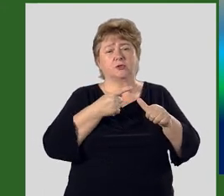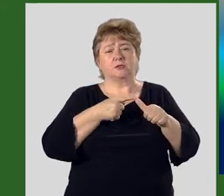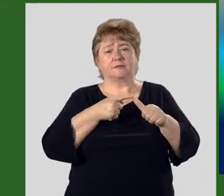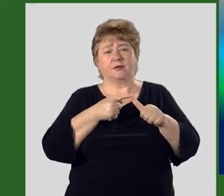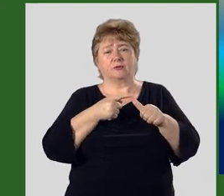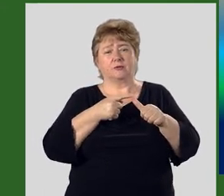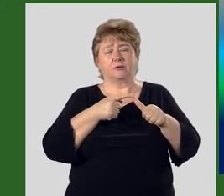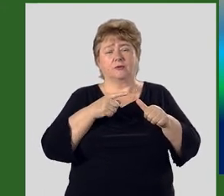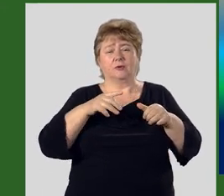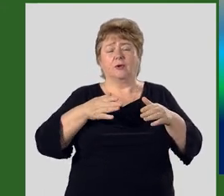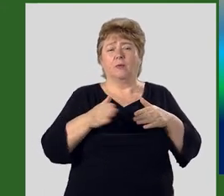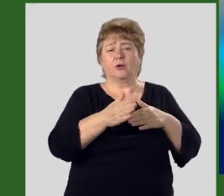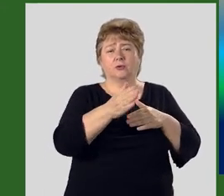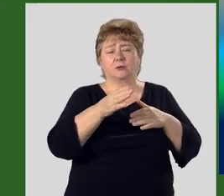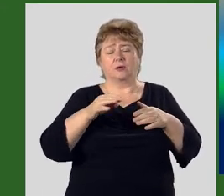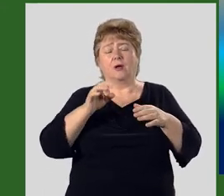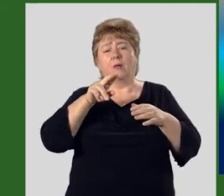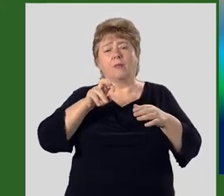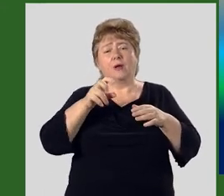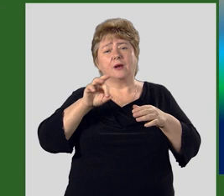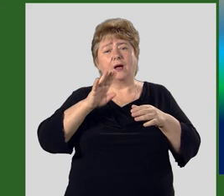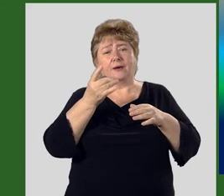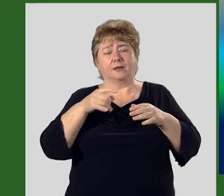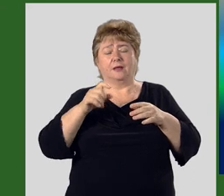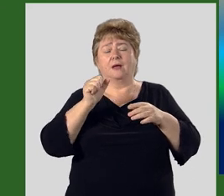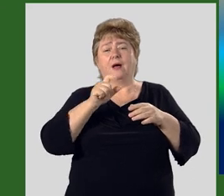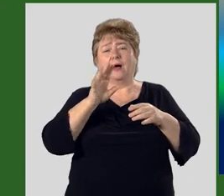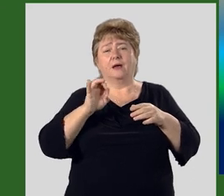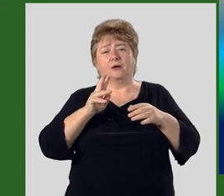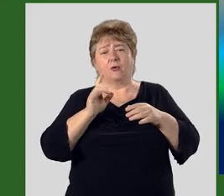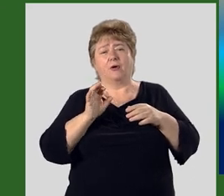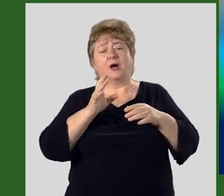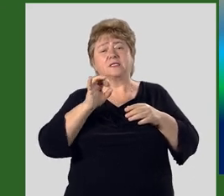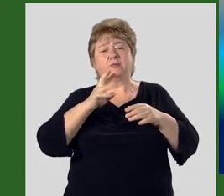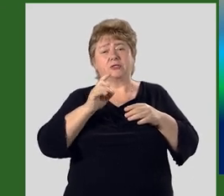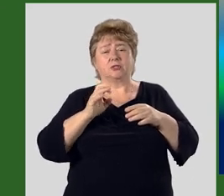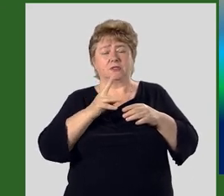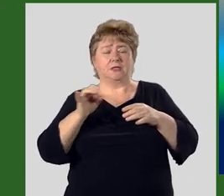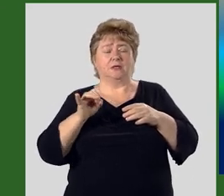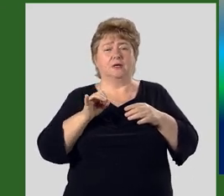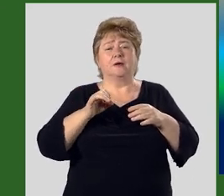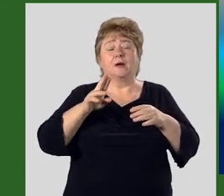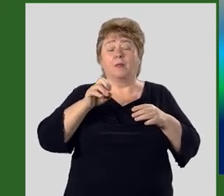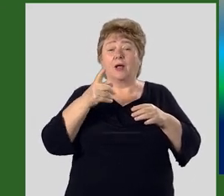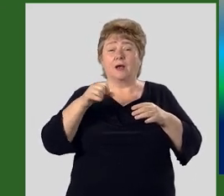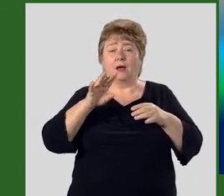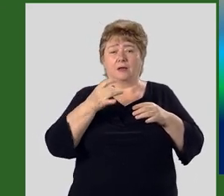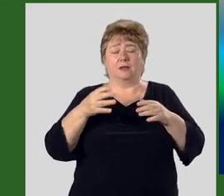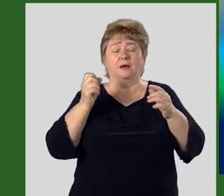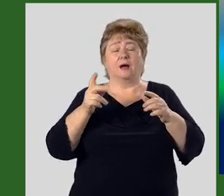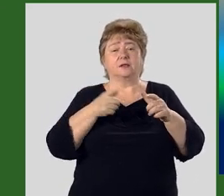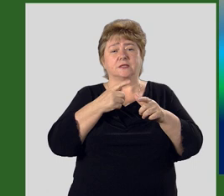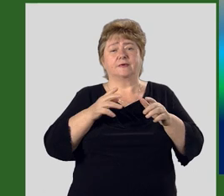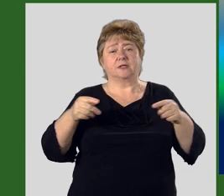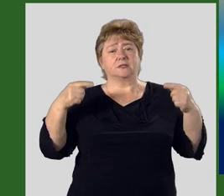называют маршрутный, полярный, аэрокосмический. Полярный. Как называется